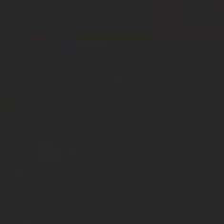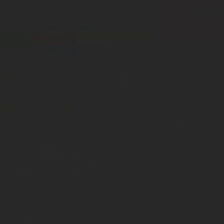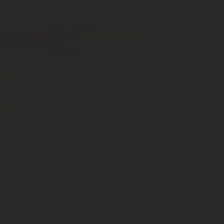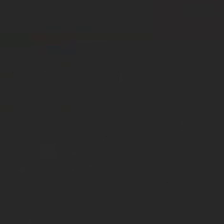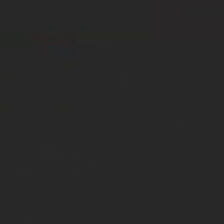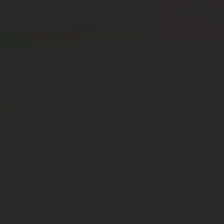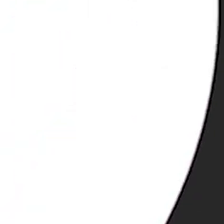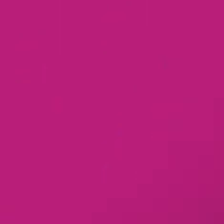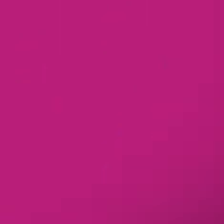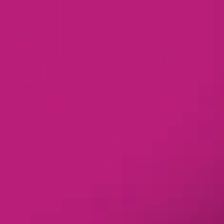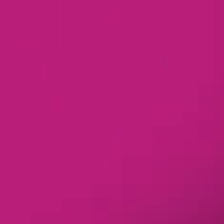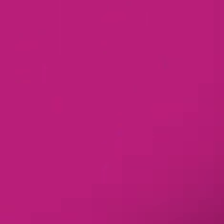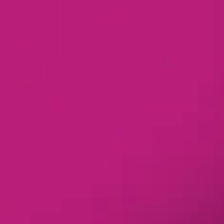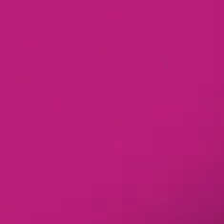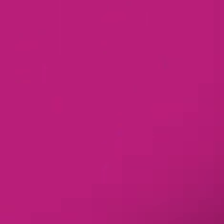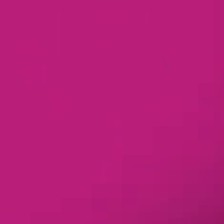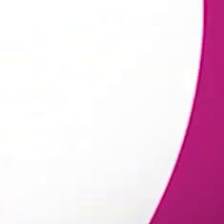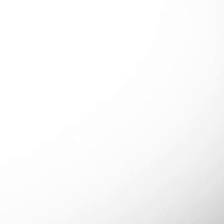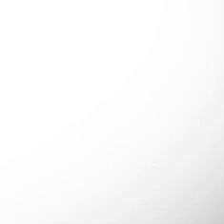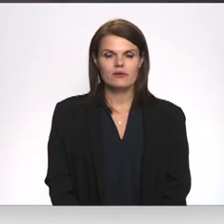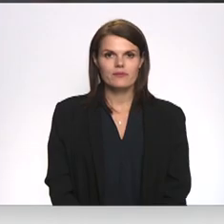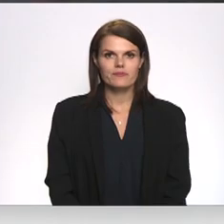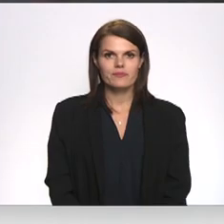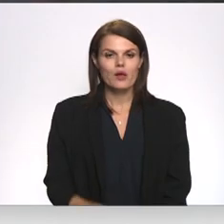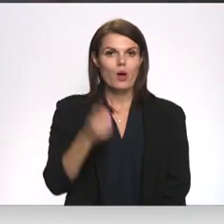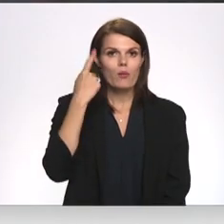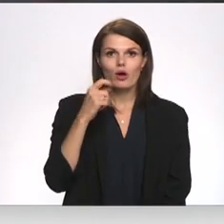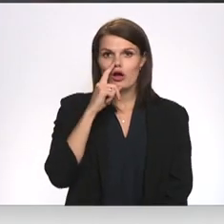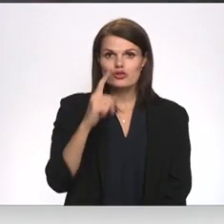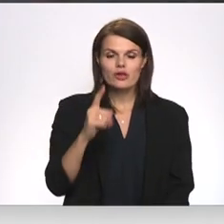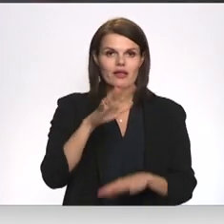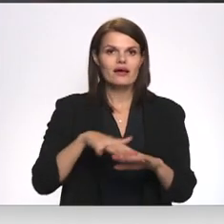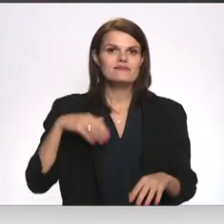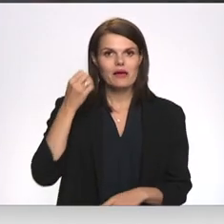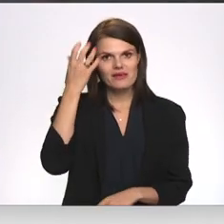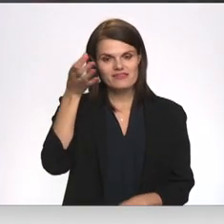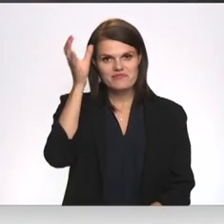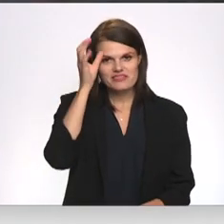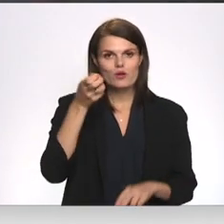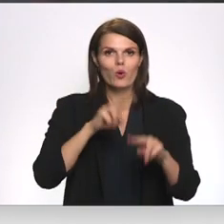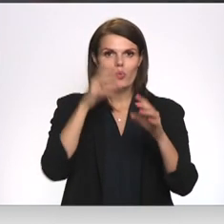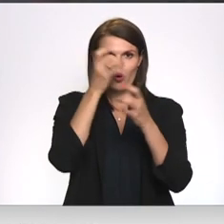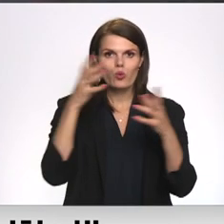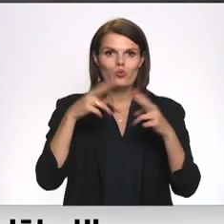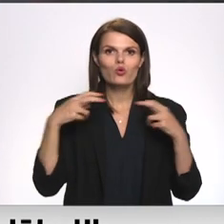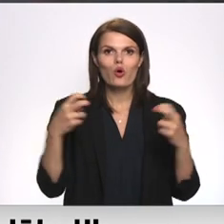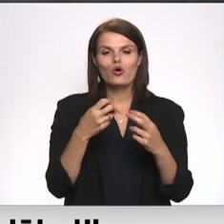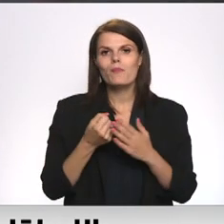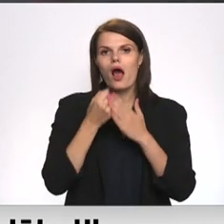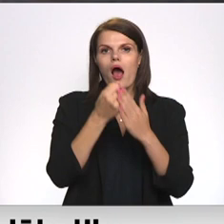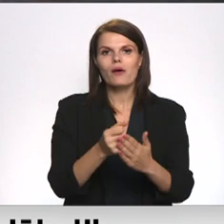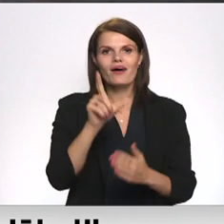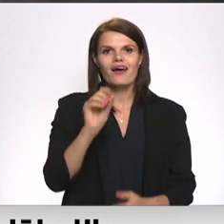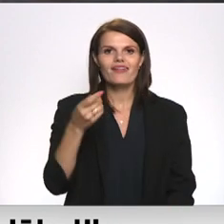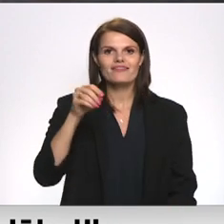Re, viss ēters ir te! Pagājušajā nedēļā Saeimas izglītības zinātnes un kultūras komisija atbalstīja